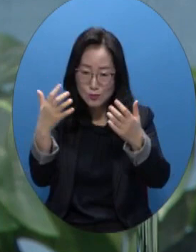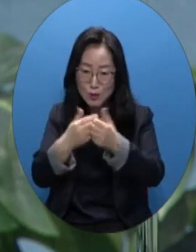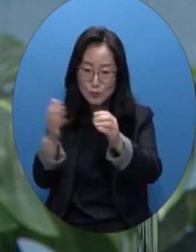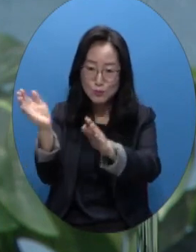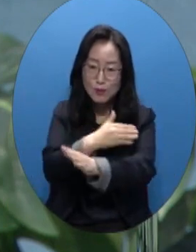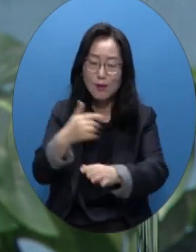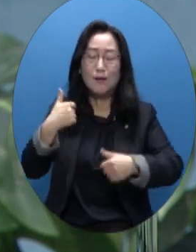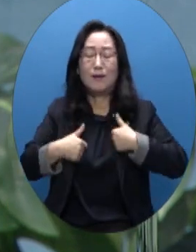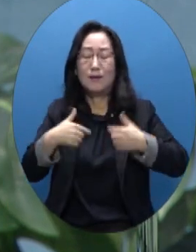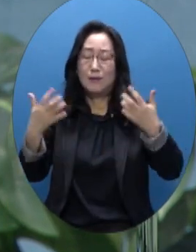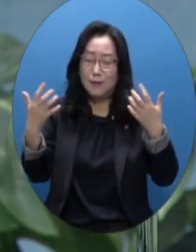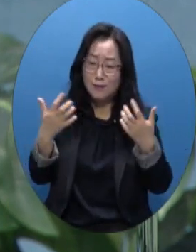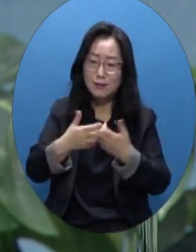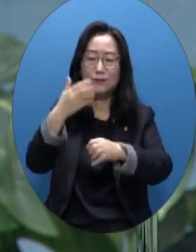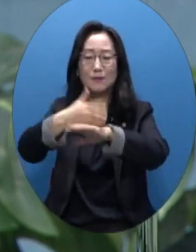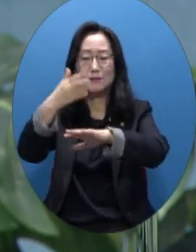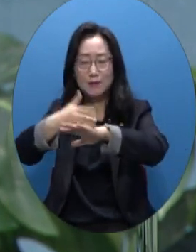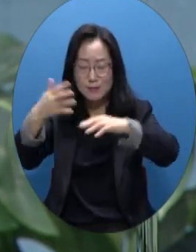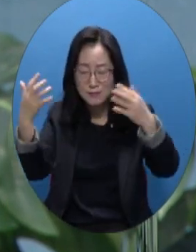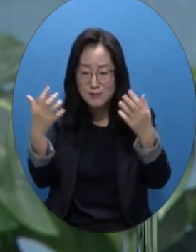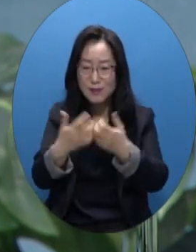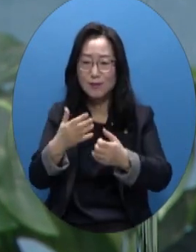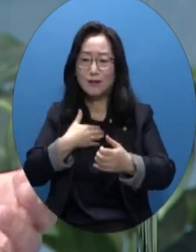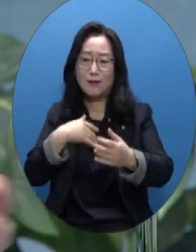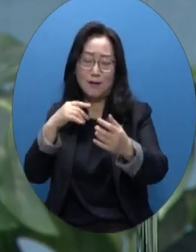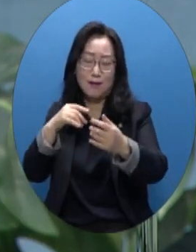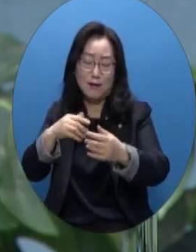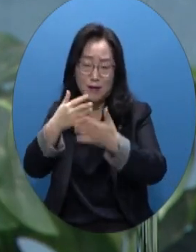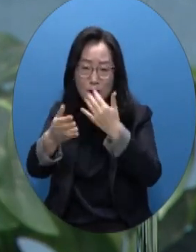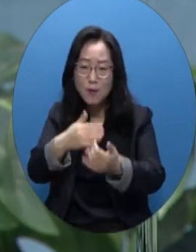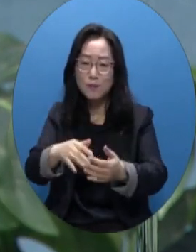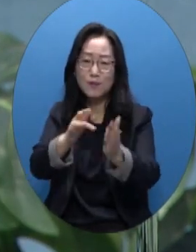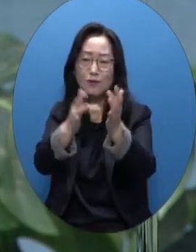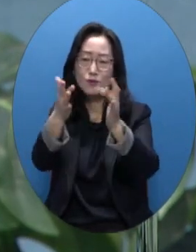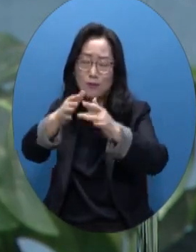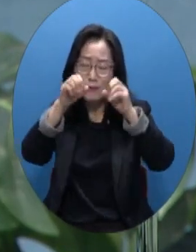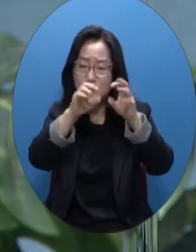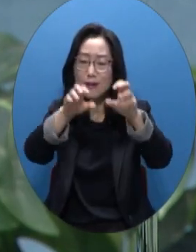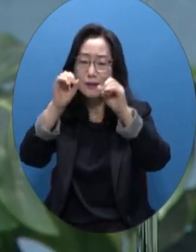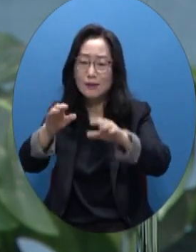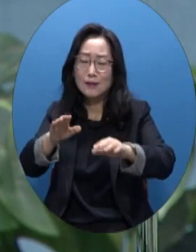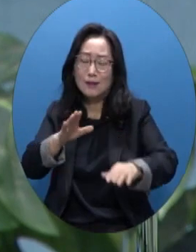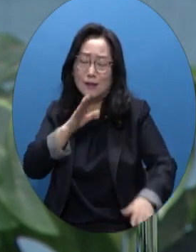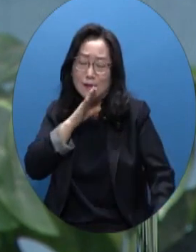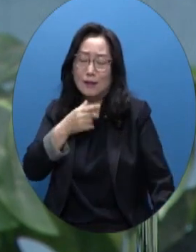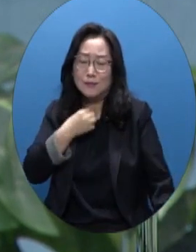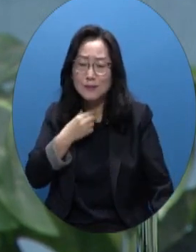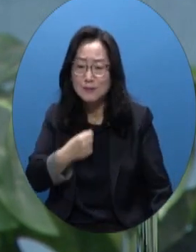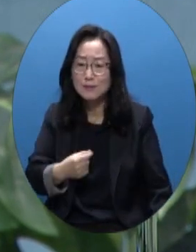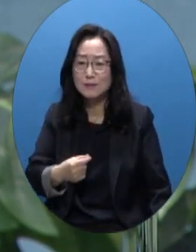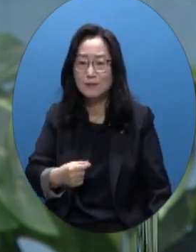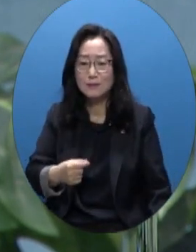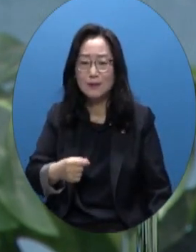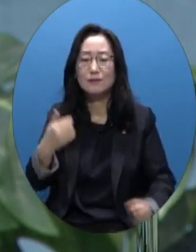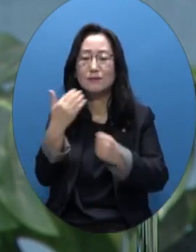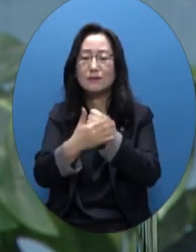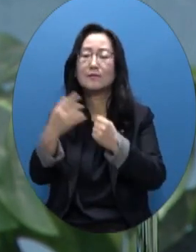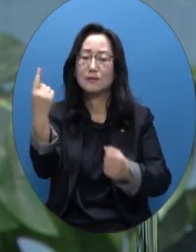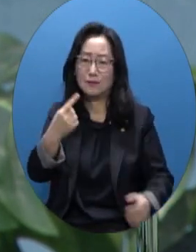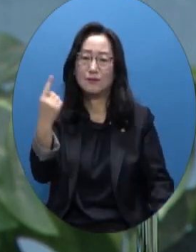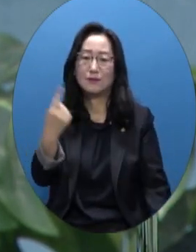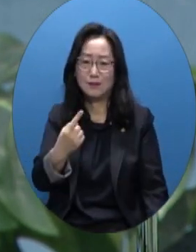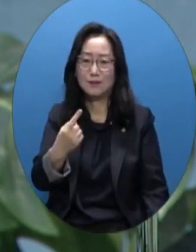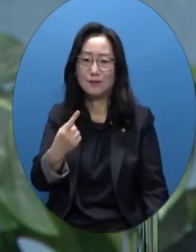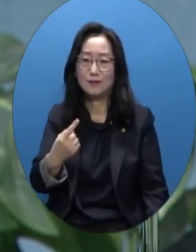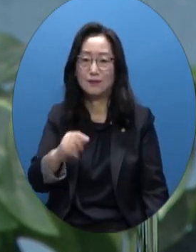넘쳐 나고 감사가 넘쳐 나고 내가 만난 였음을 전하지 않고는 견딜 수 없는 그 같은 은혜가 임하게 되는 것입니다